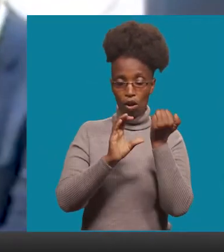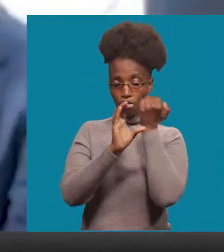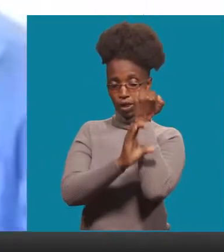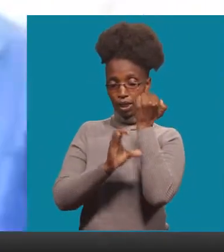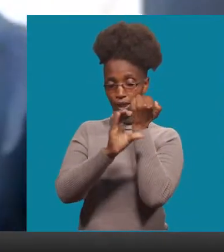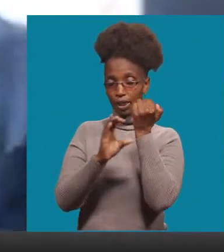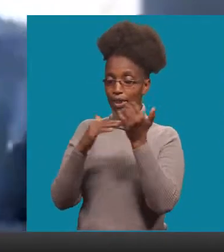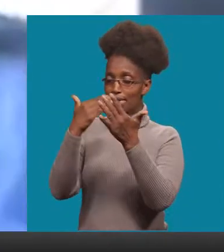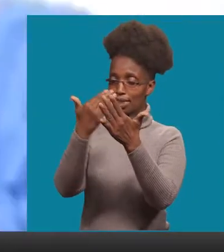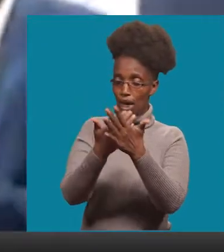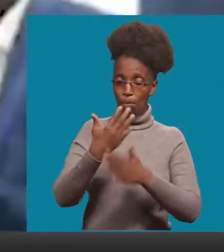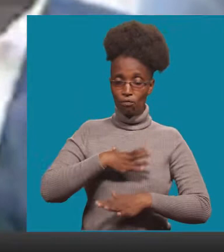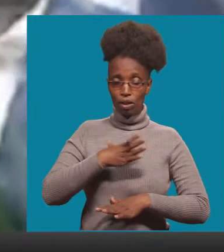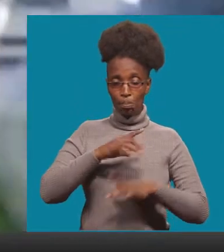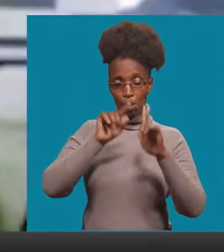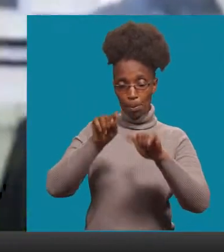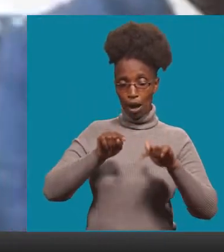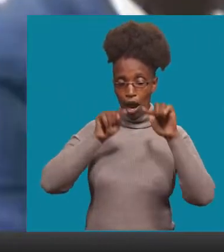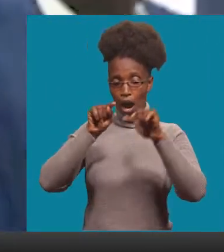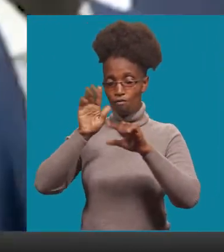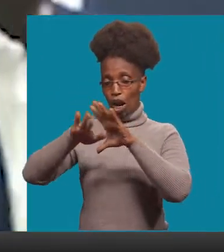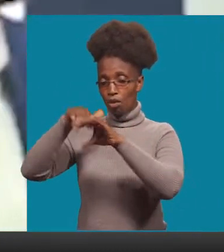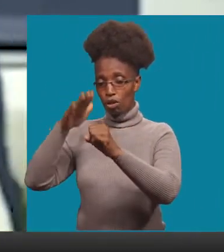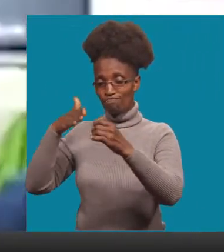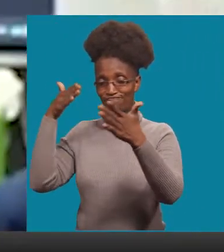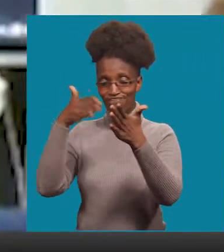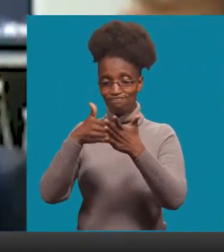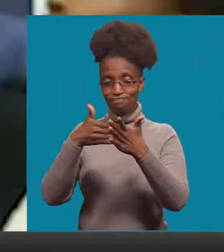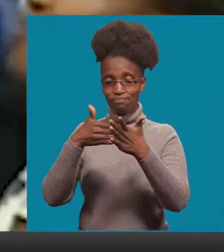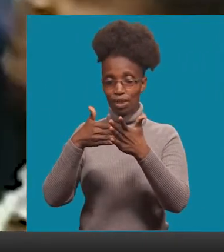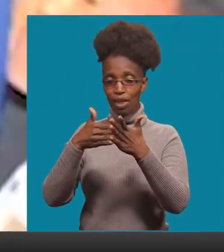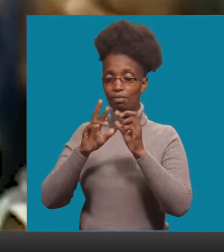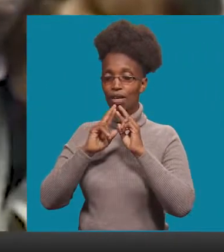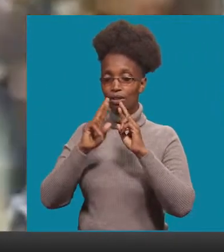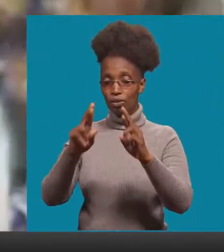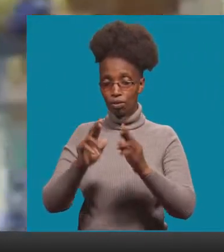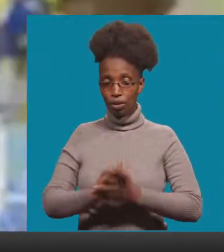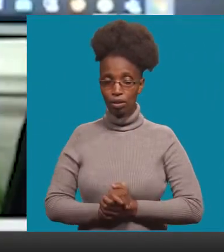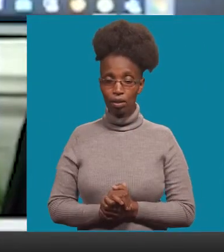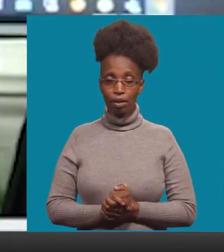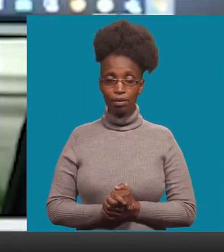nchini, baadhi ya wagombea wamejitokeza wakiyapinga matokeo yale. The